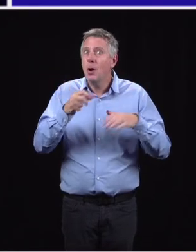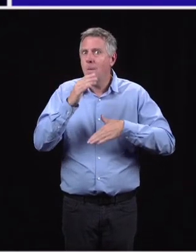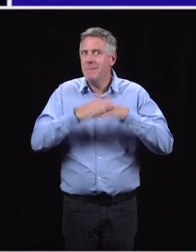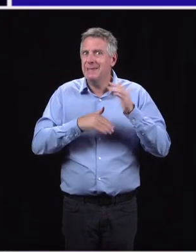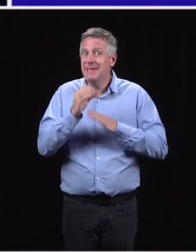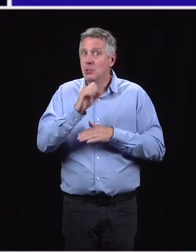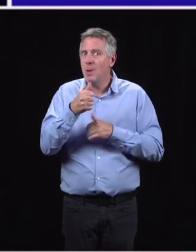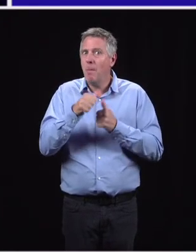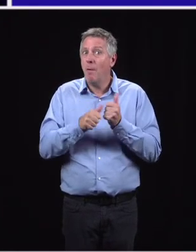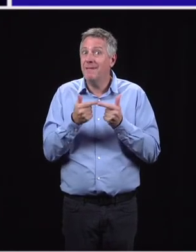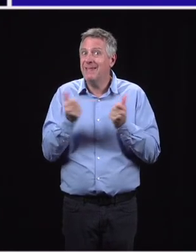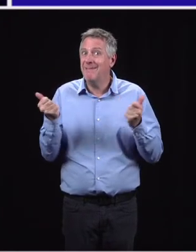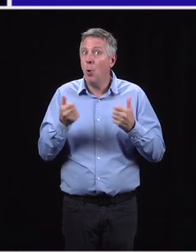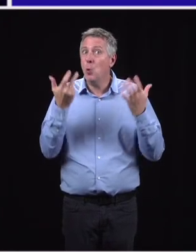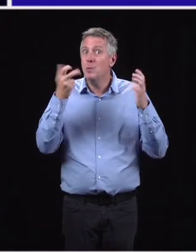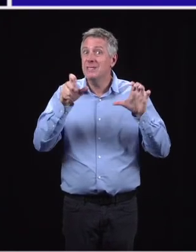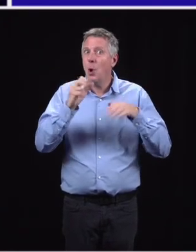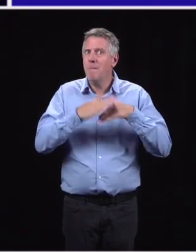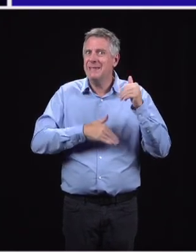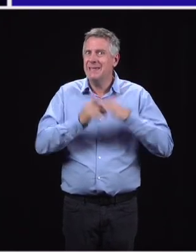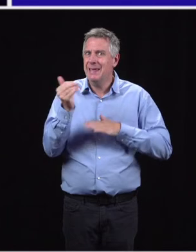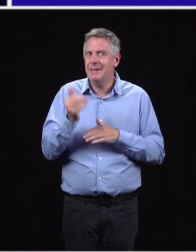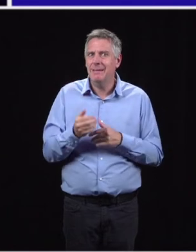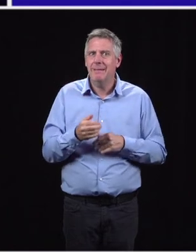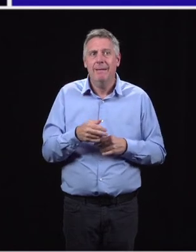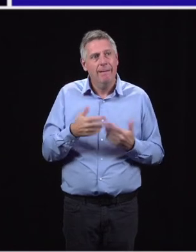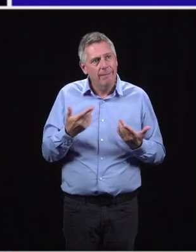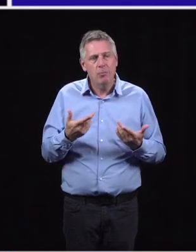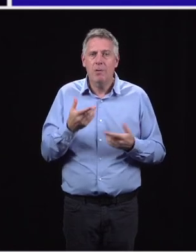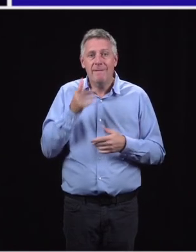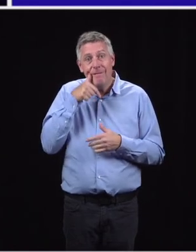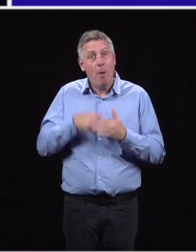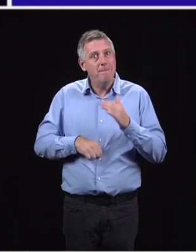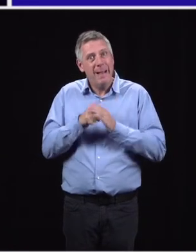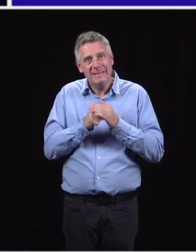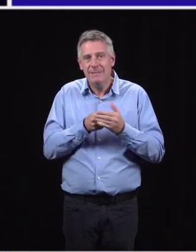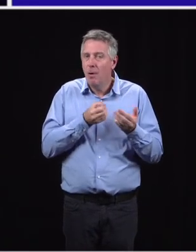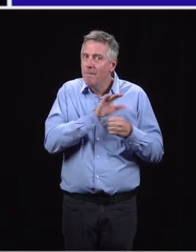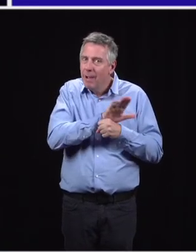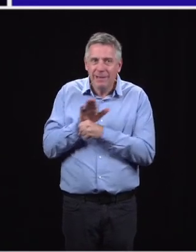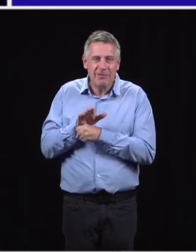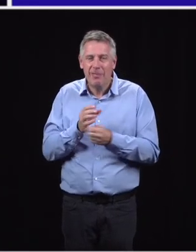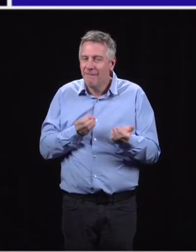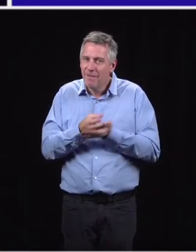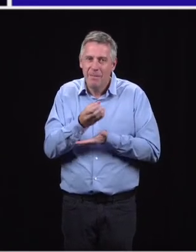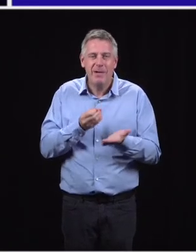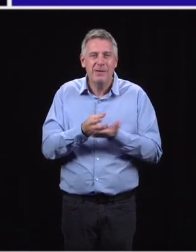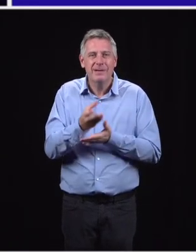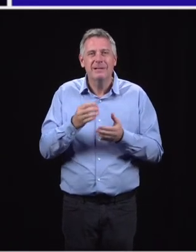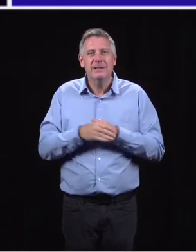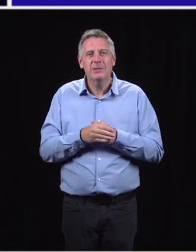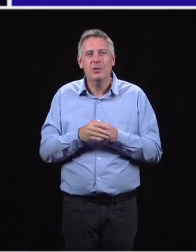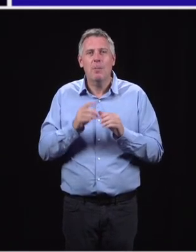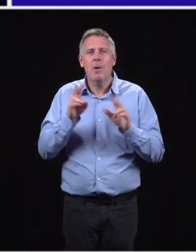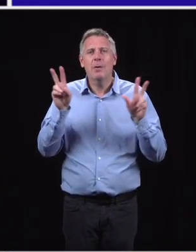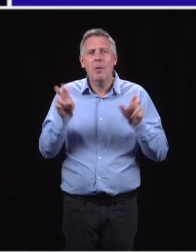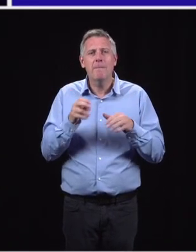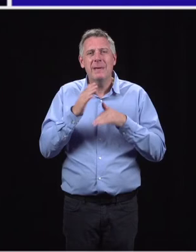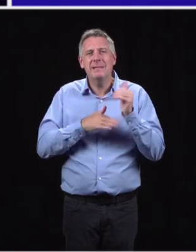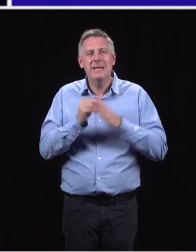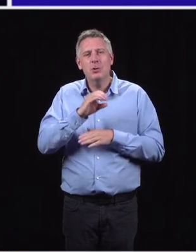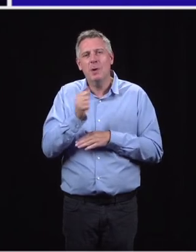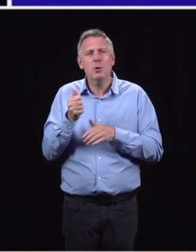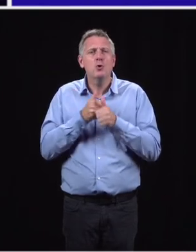donc on essaie de faire le maximum vraiment les outils du numérique comme la suite Google par exemple